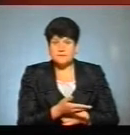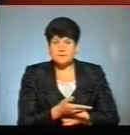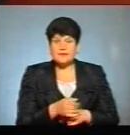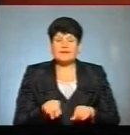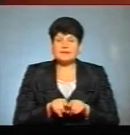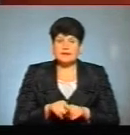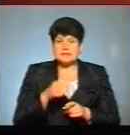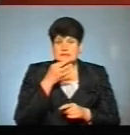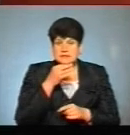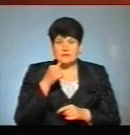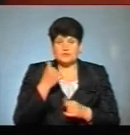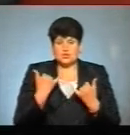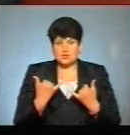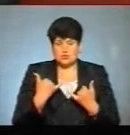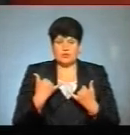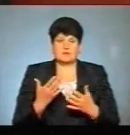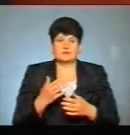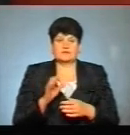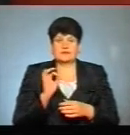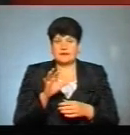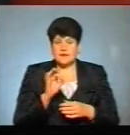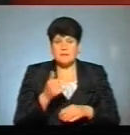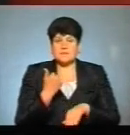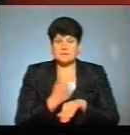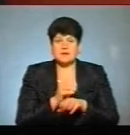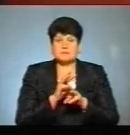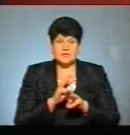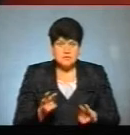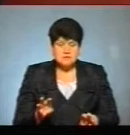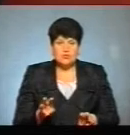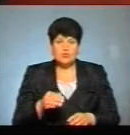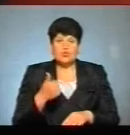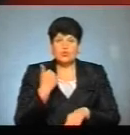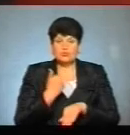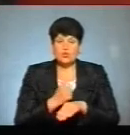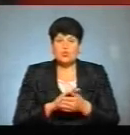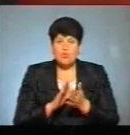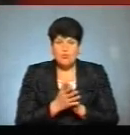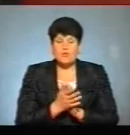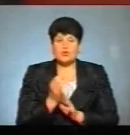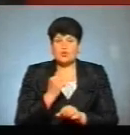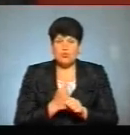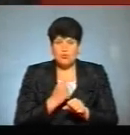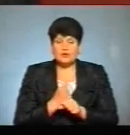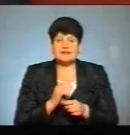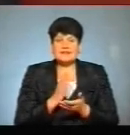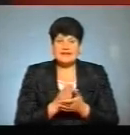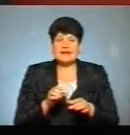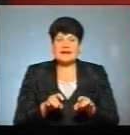так, як зазначив сьогодні у своєму телеграм-каналі прем'єр-міністр Денис Шмигаль, основною умовою роботи продовольчих ринків є рішення